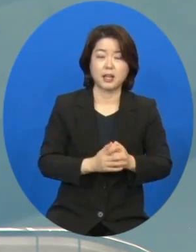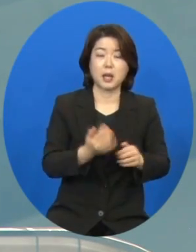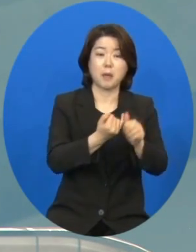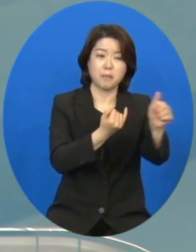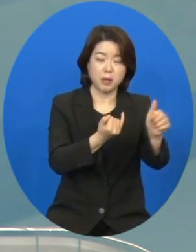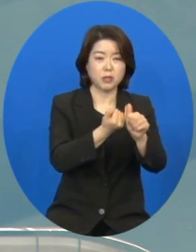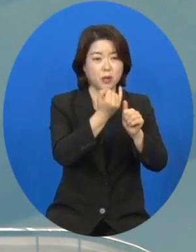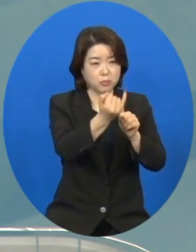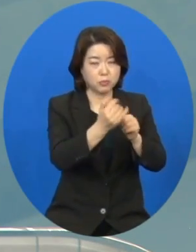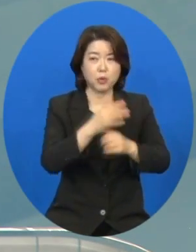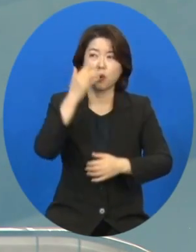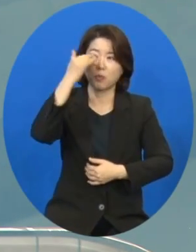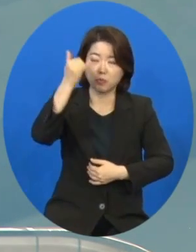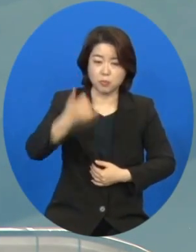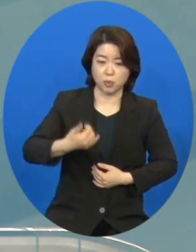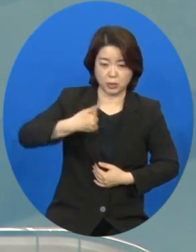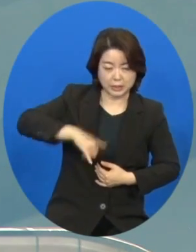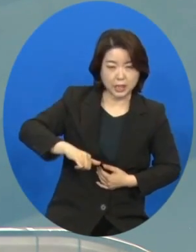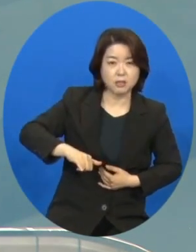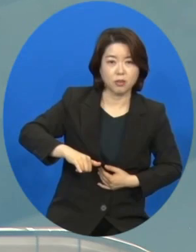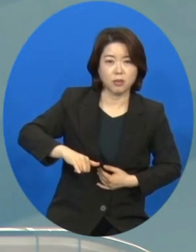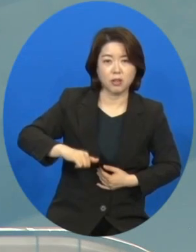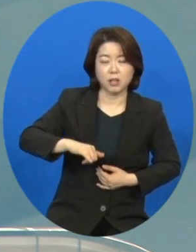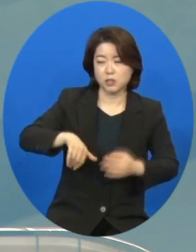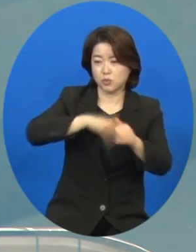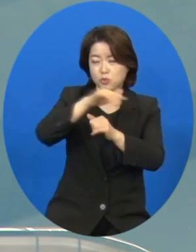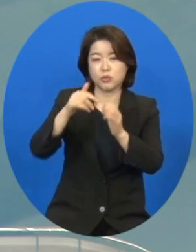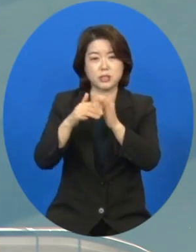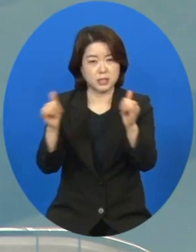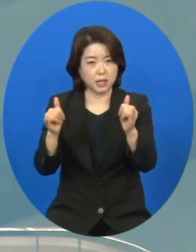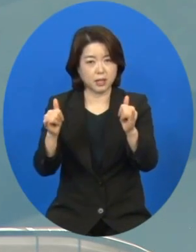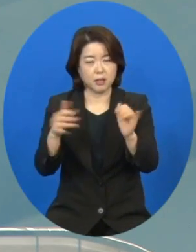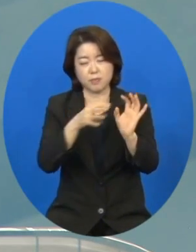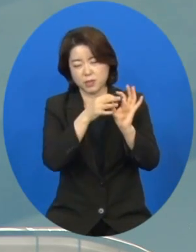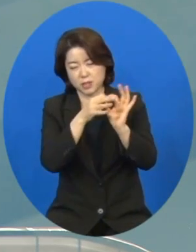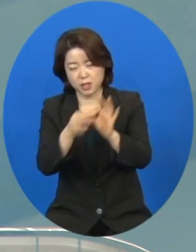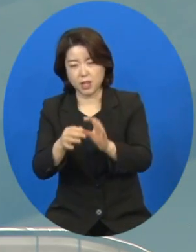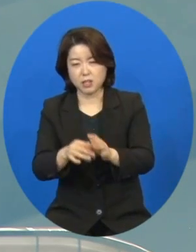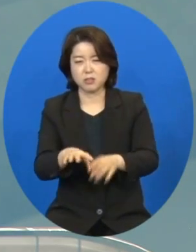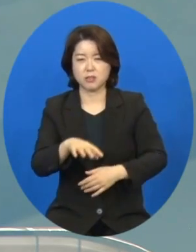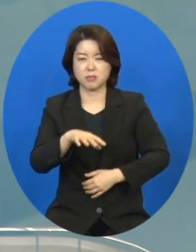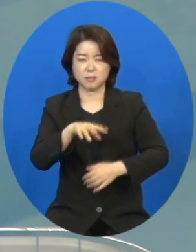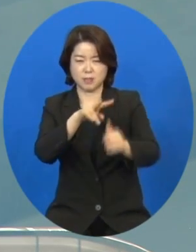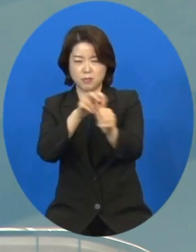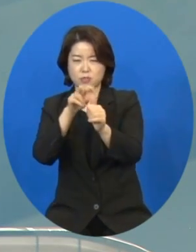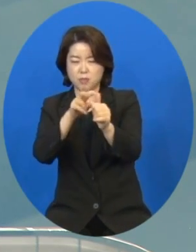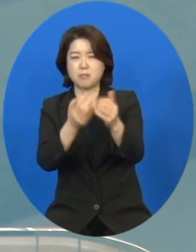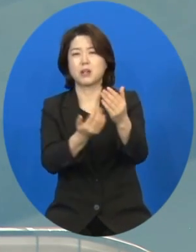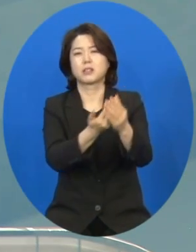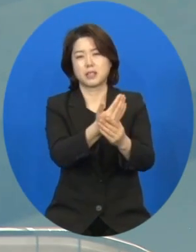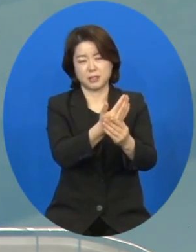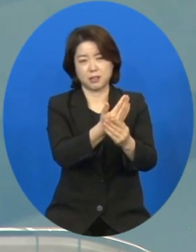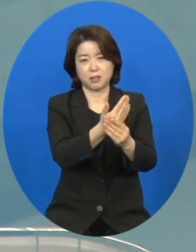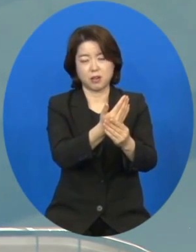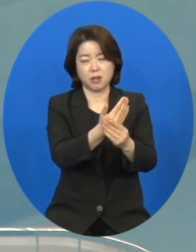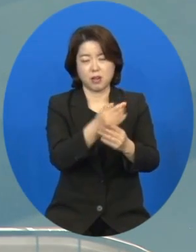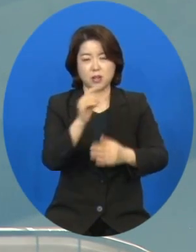배우자에게도 부모에게도 자식에게도 주위 사람들에게도 계속 원망이 되고